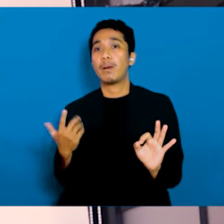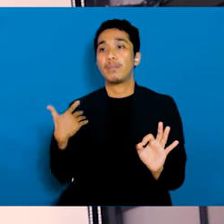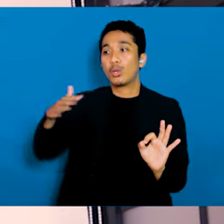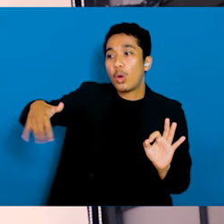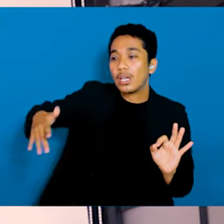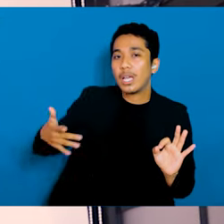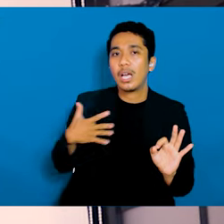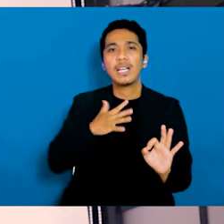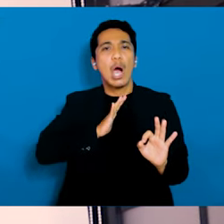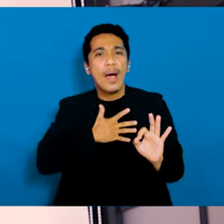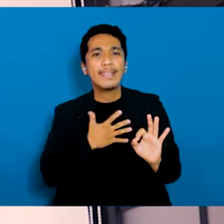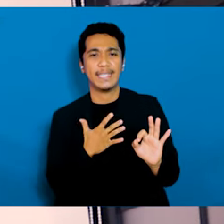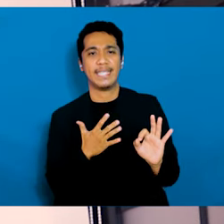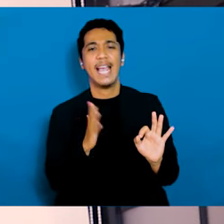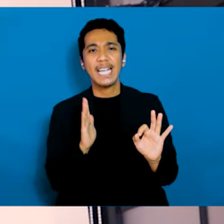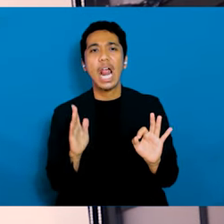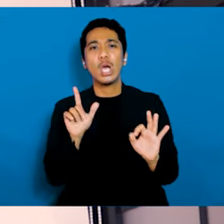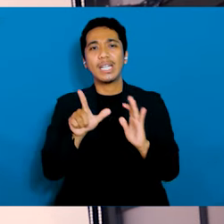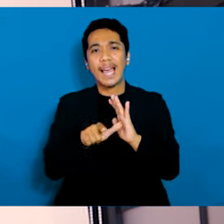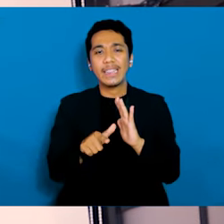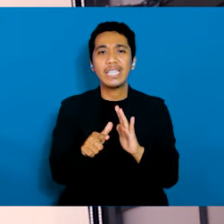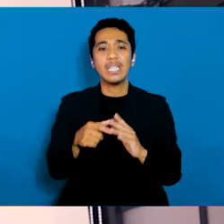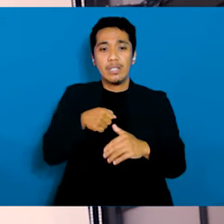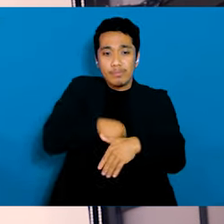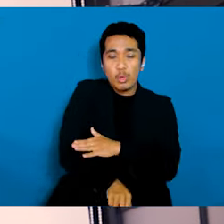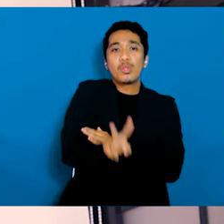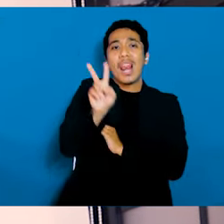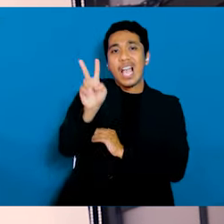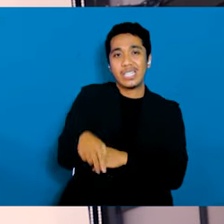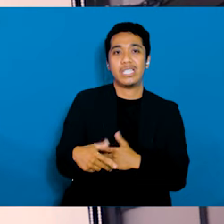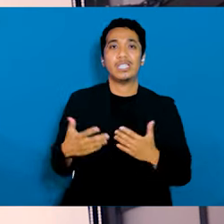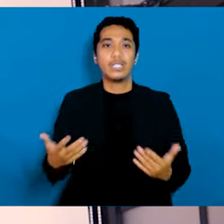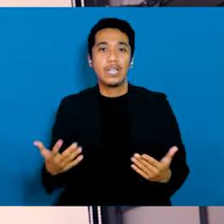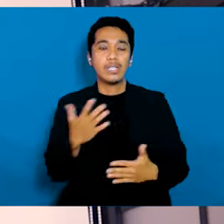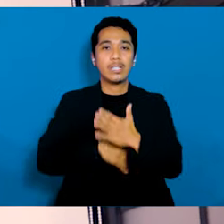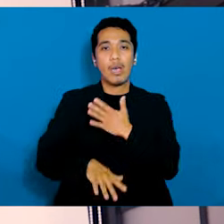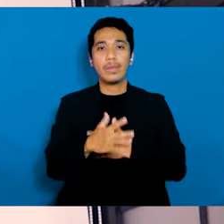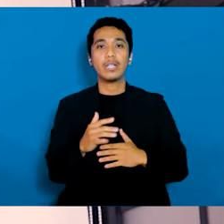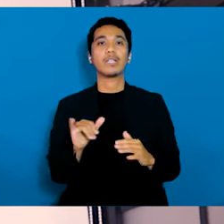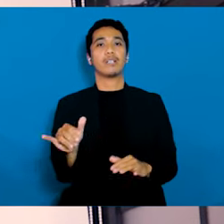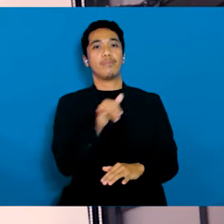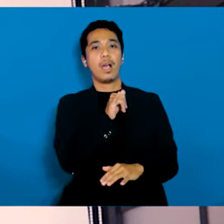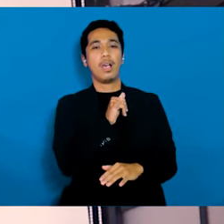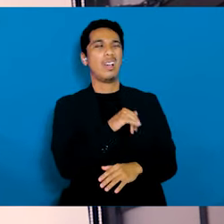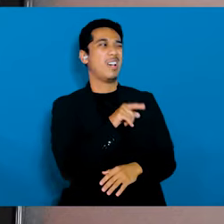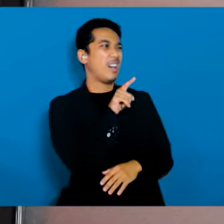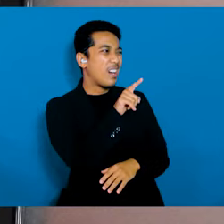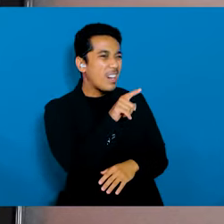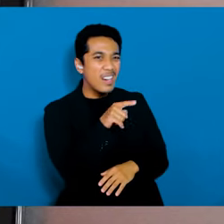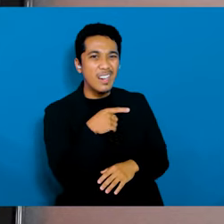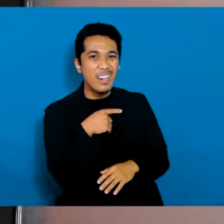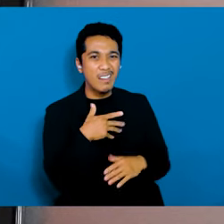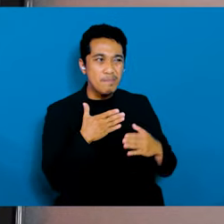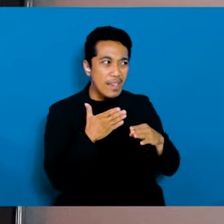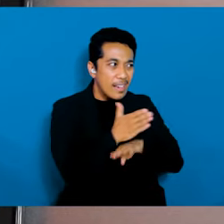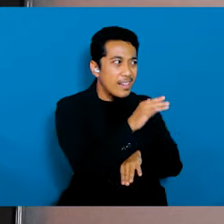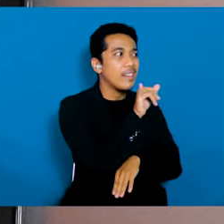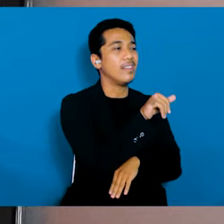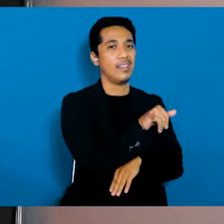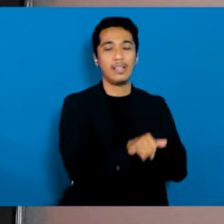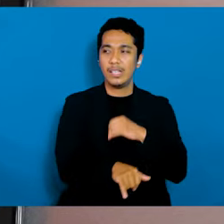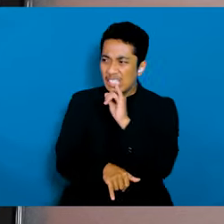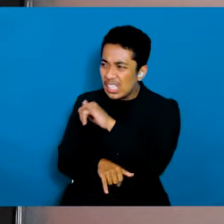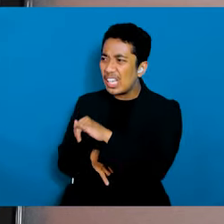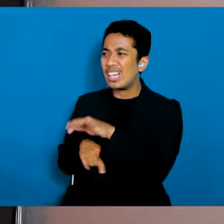Karena kekhawatiran keluarga bahwa ini akan memiliki keturunan yang disabilitas. Itu sebenarnya sudah pelanggaran